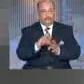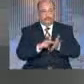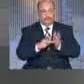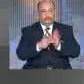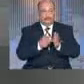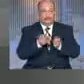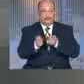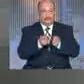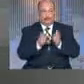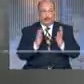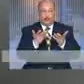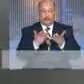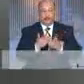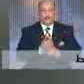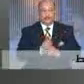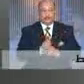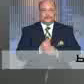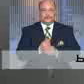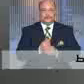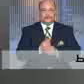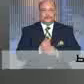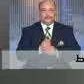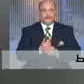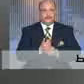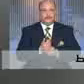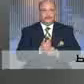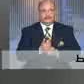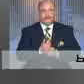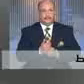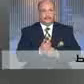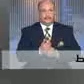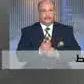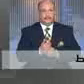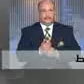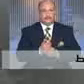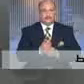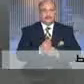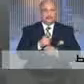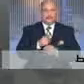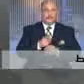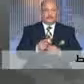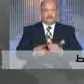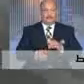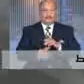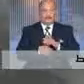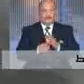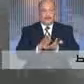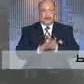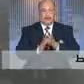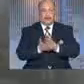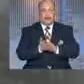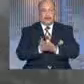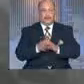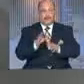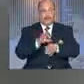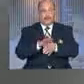طبية باش نعلموا ويتعلموا على عيون الصناعية، باش يتعلموا الأطباء عملية